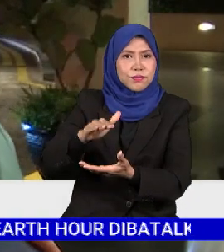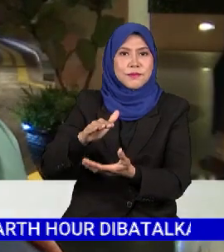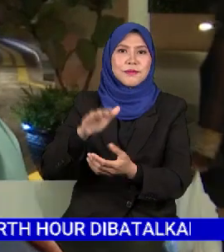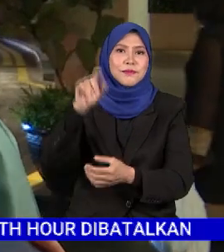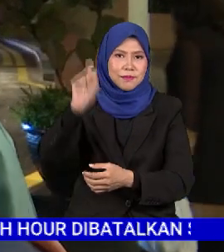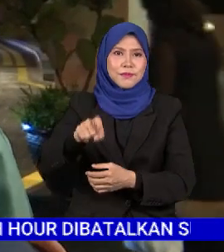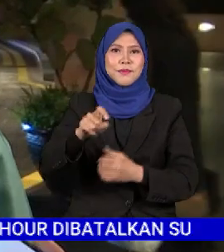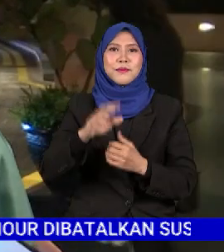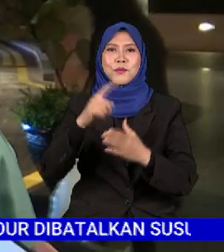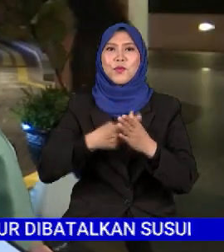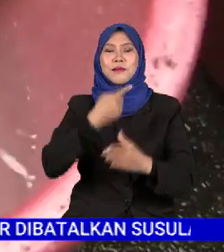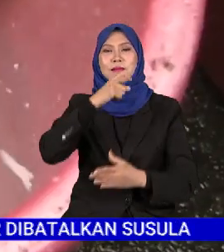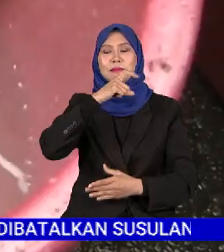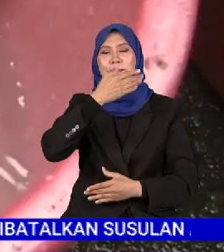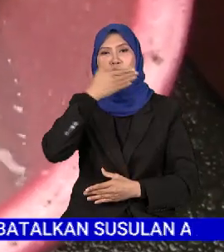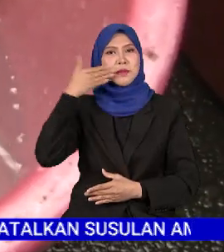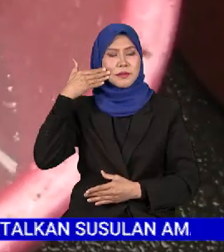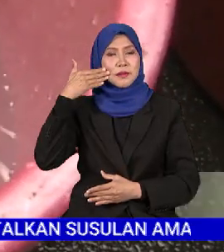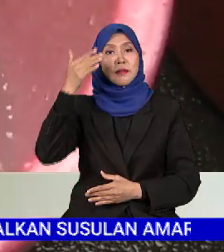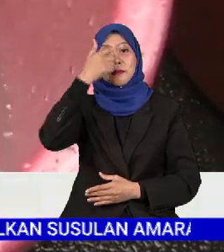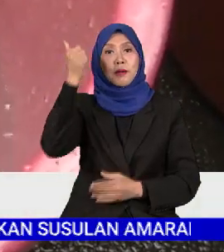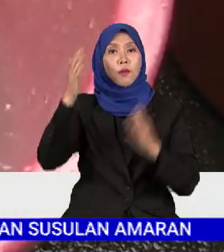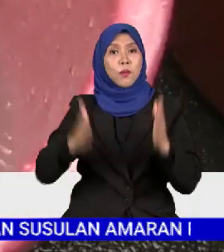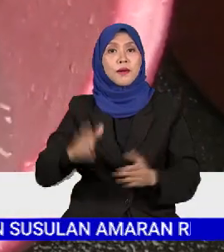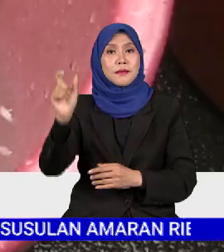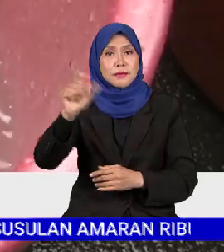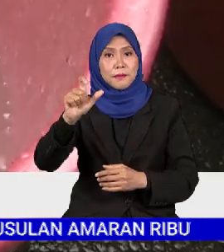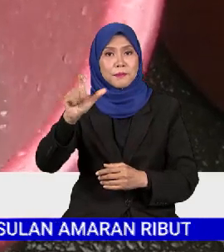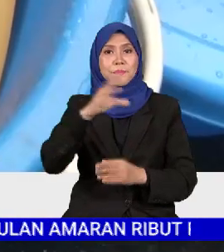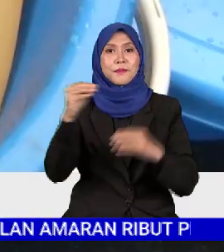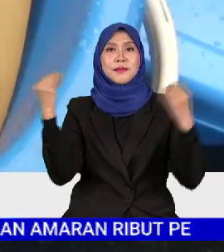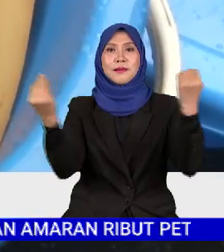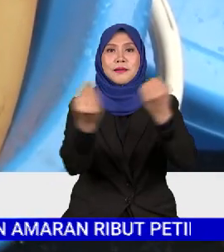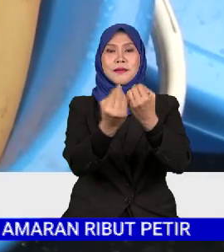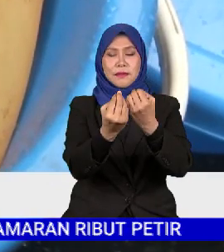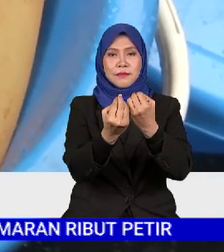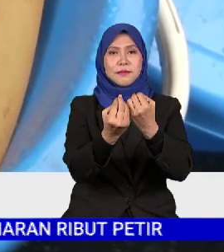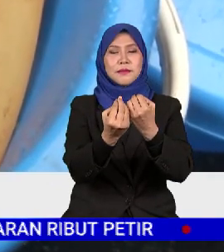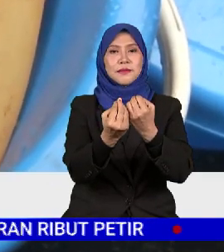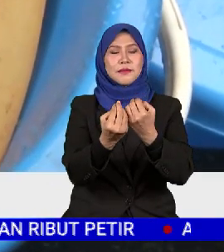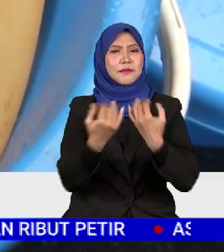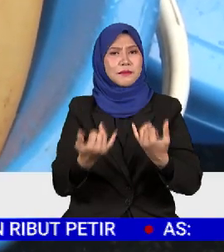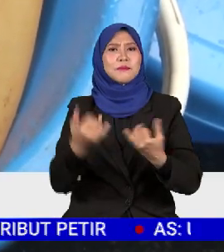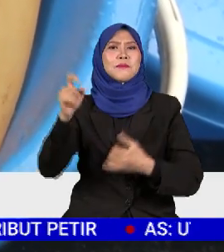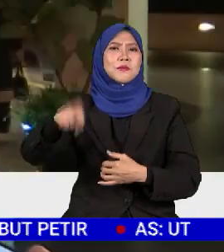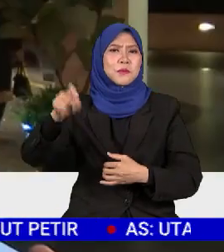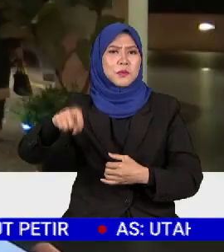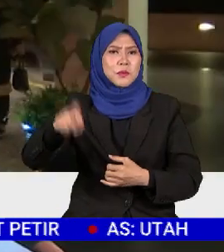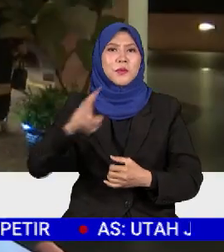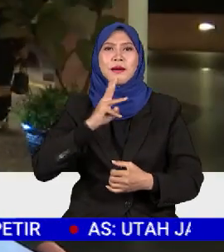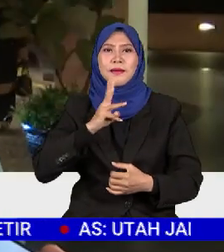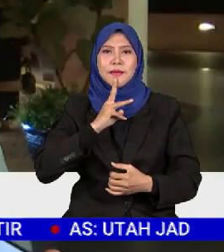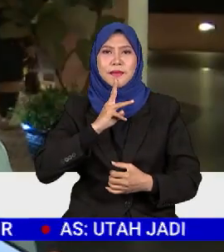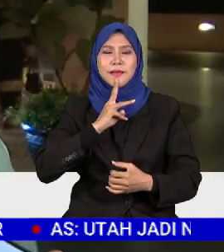diminimalkan, terutama di bulan Ramadan ini, kerana orang-orang Islam dan juga masyarakat keseluruhannya sedang memerlukan